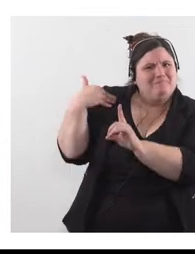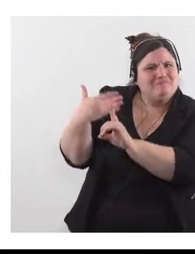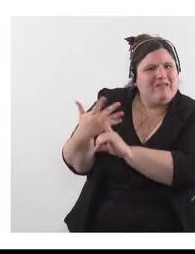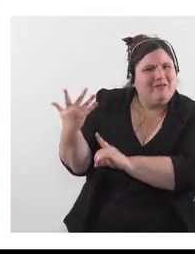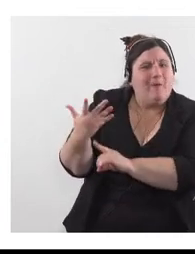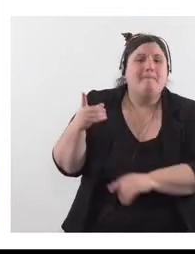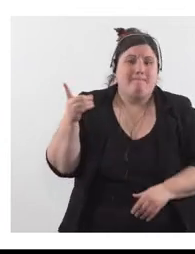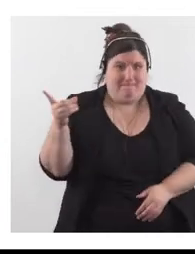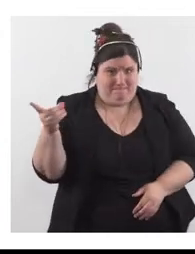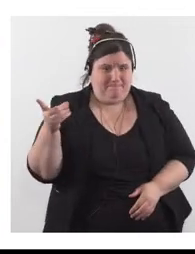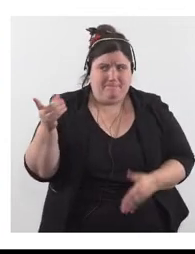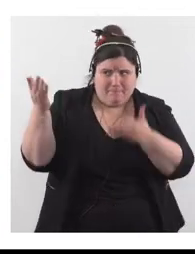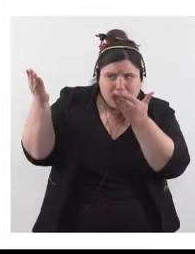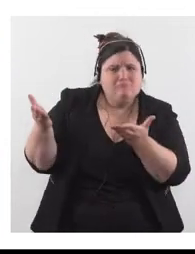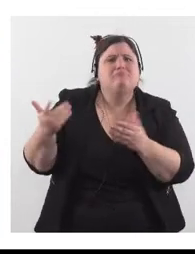vous êtes venu